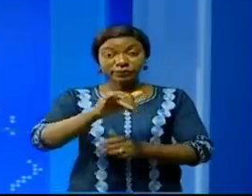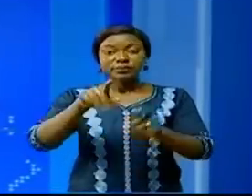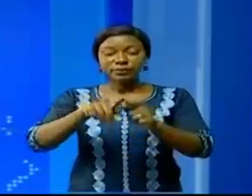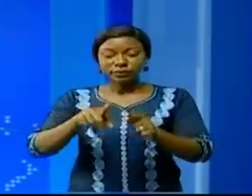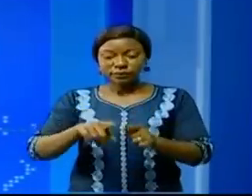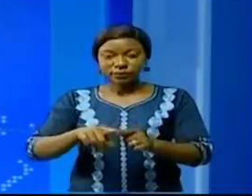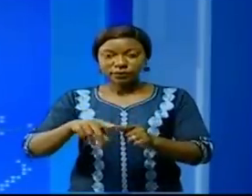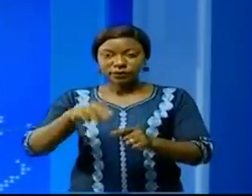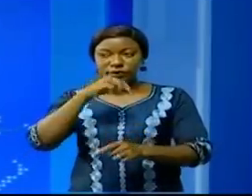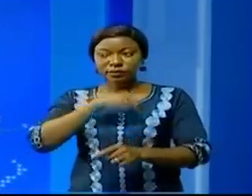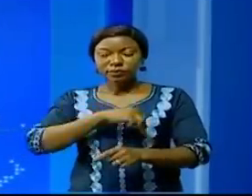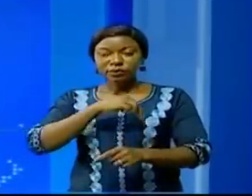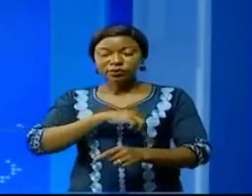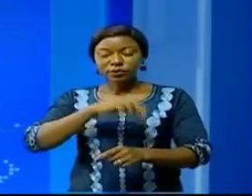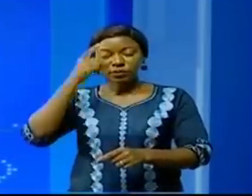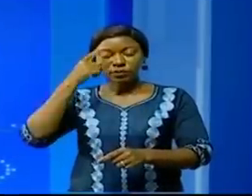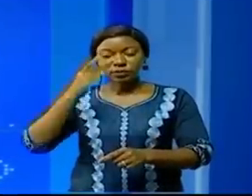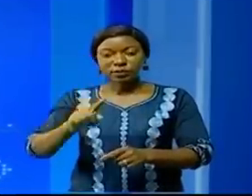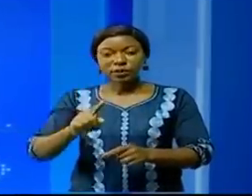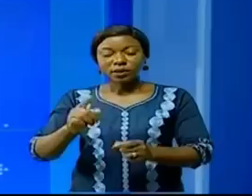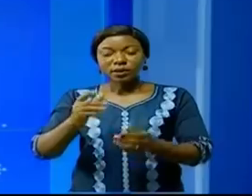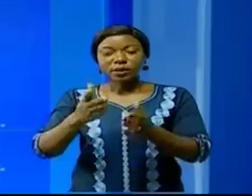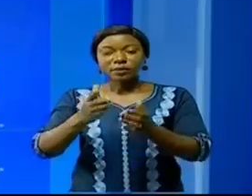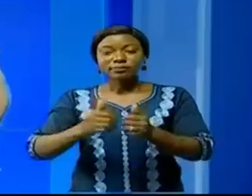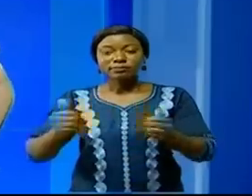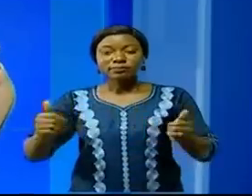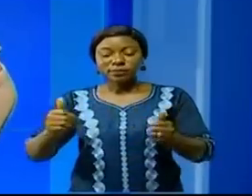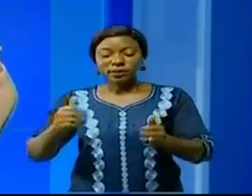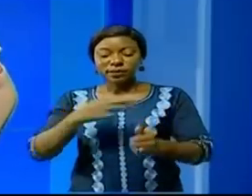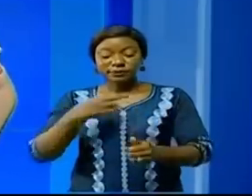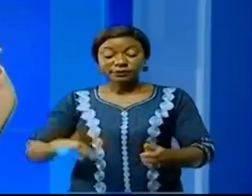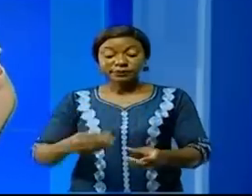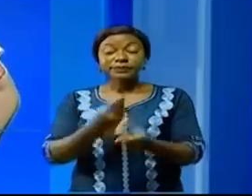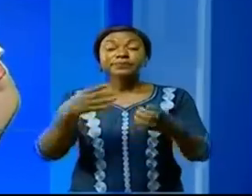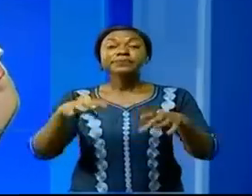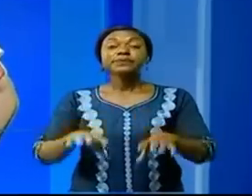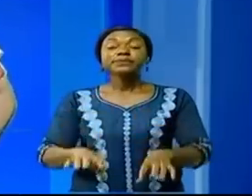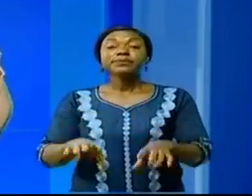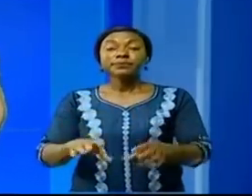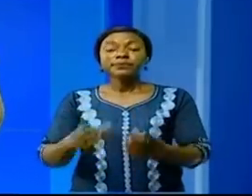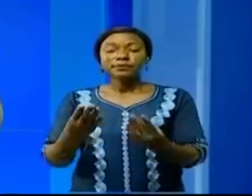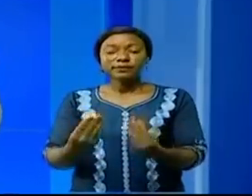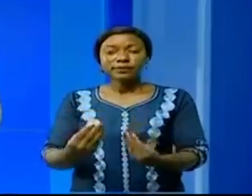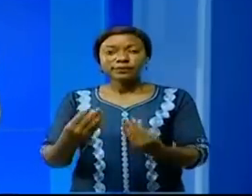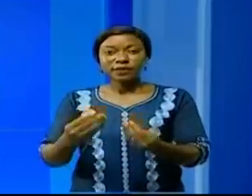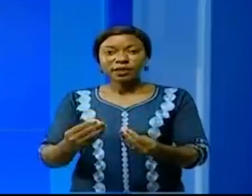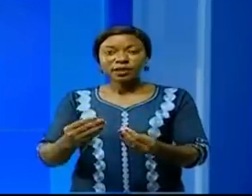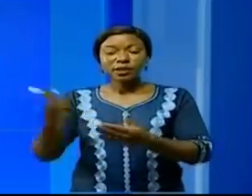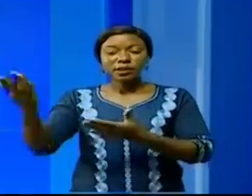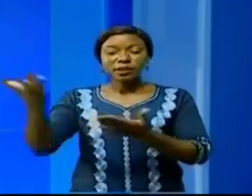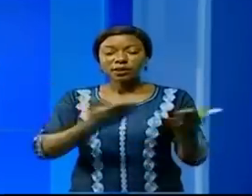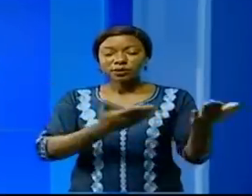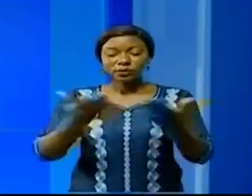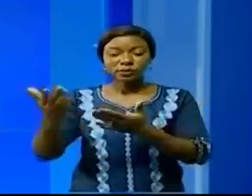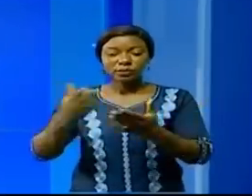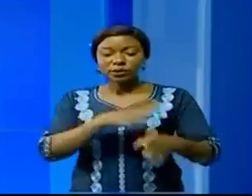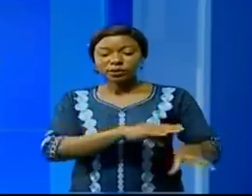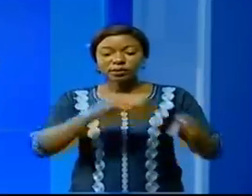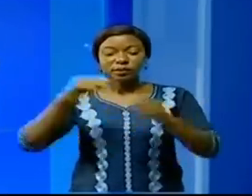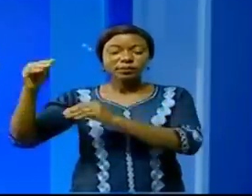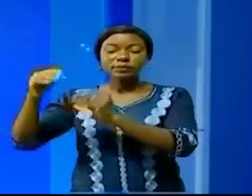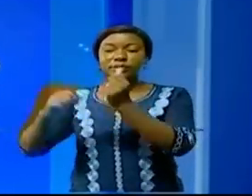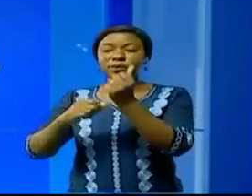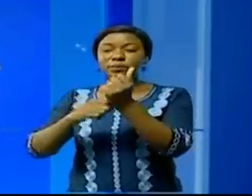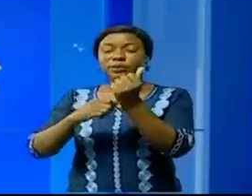sa mission de désenclaver la République démocratique du Congo en facilitant le transport et le déplacement